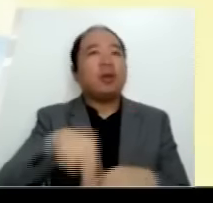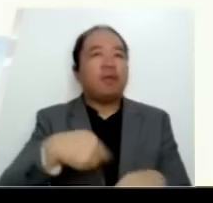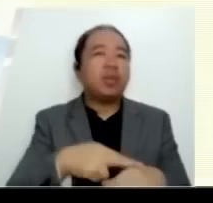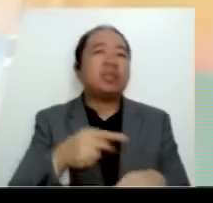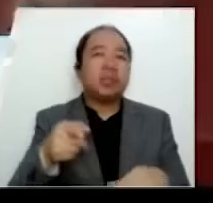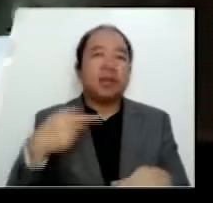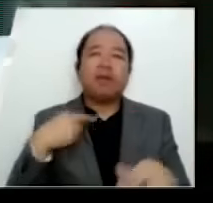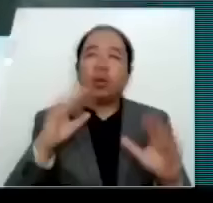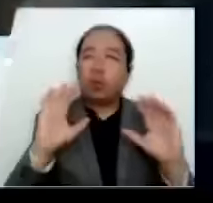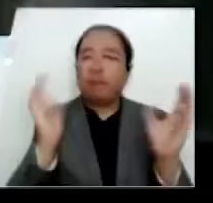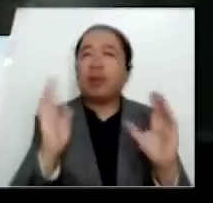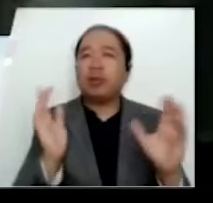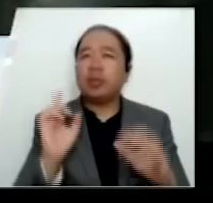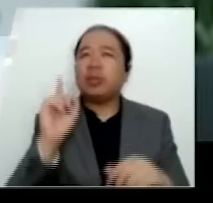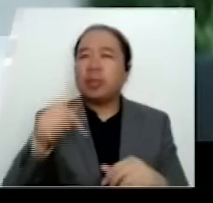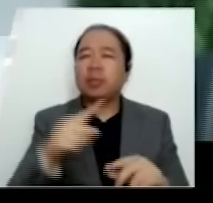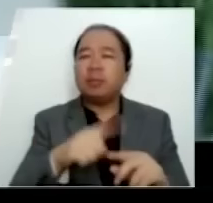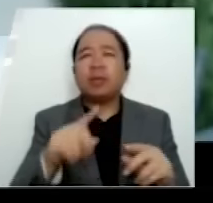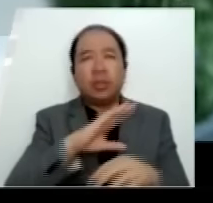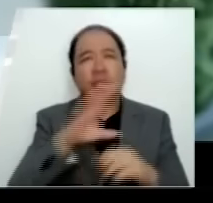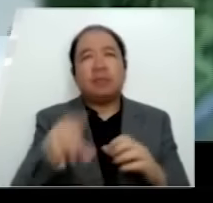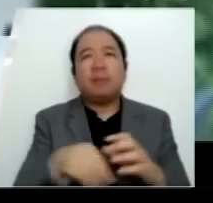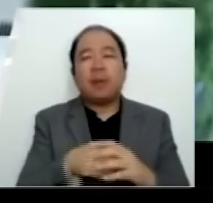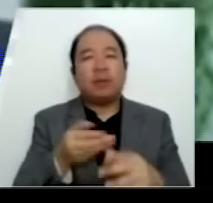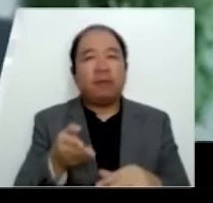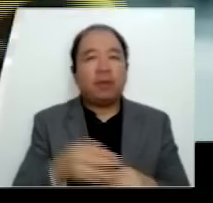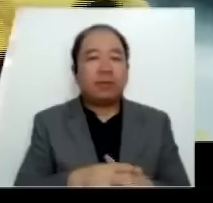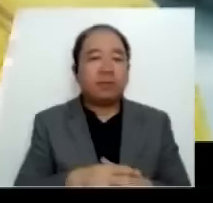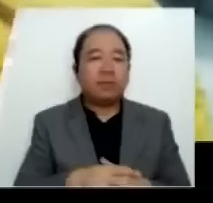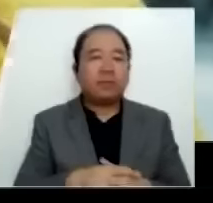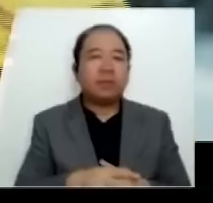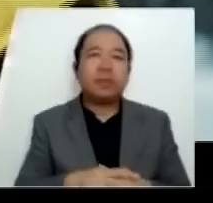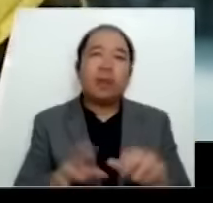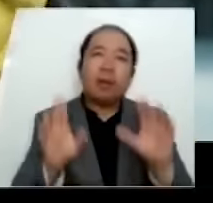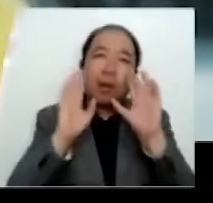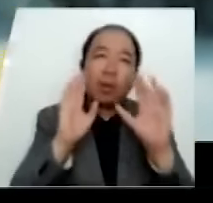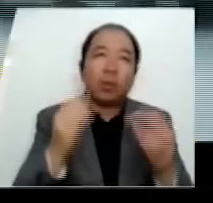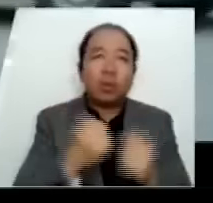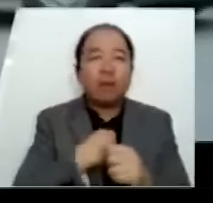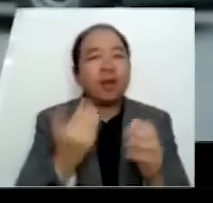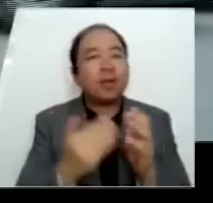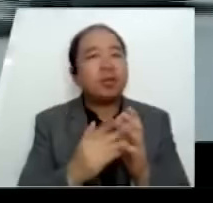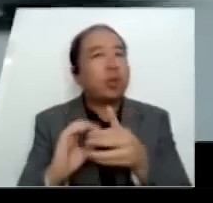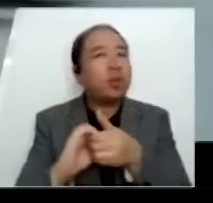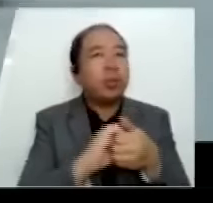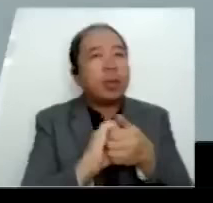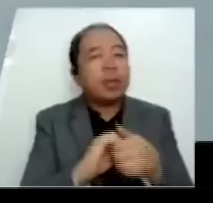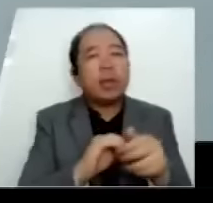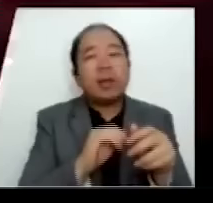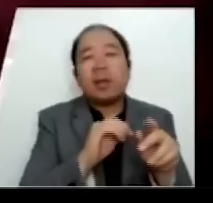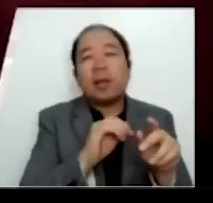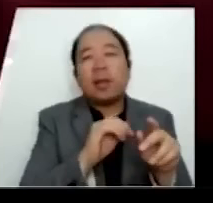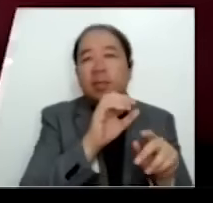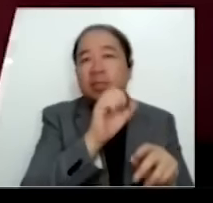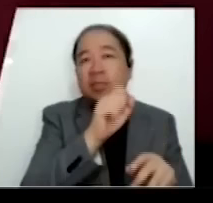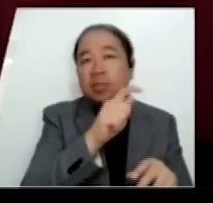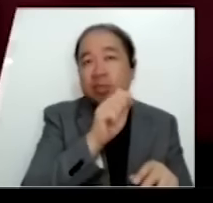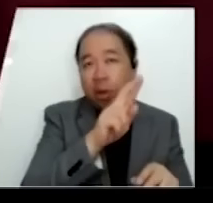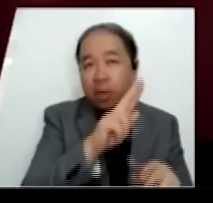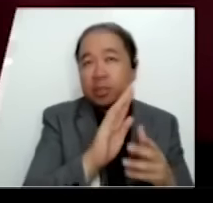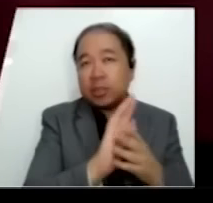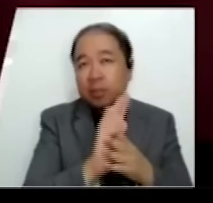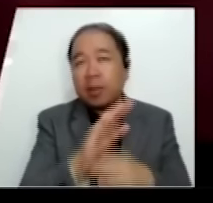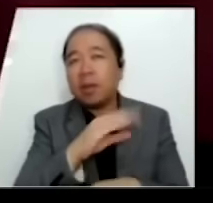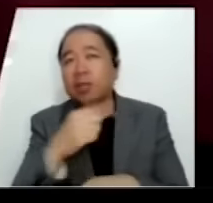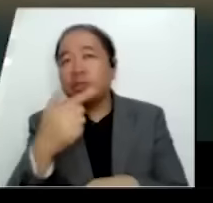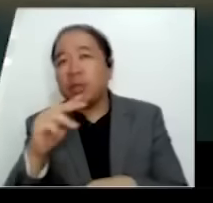it's part of it. Eh. Ang Hello Love Again ay collaboration ng Star Cinema at GMA Pictures na ipalalabas na sa